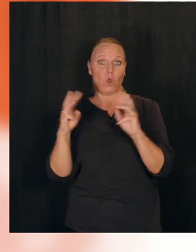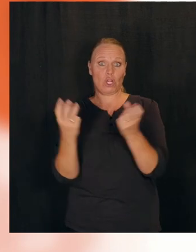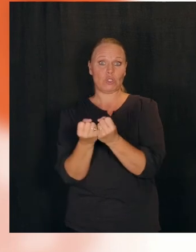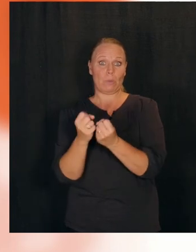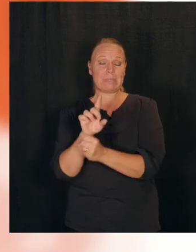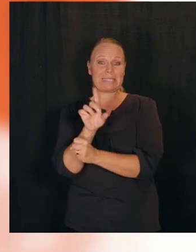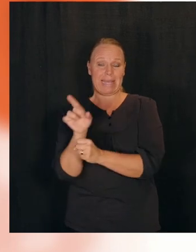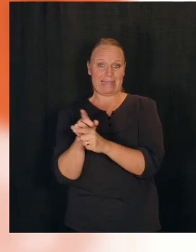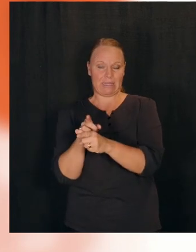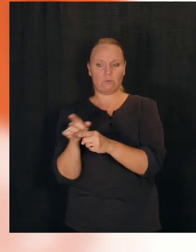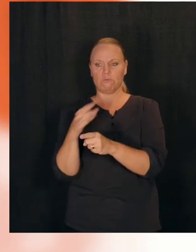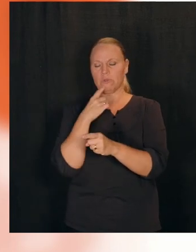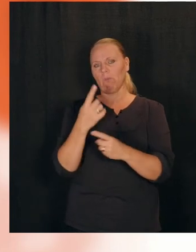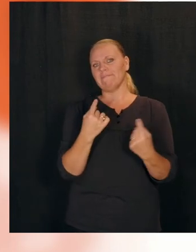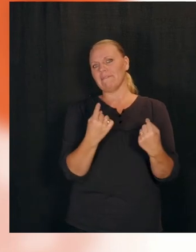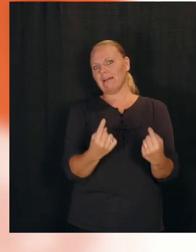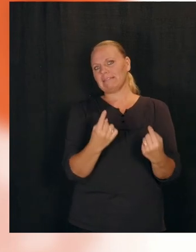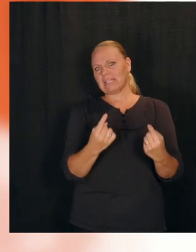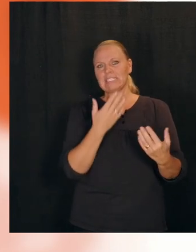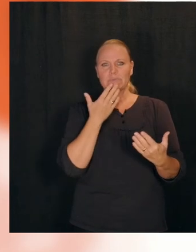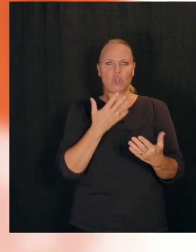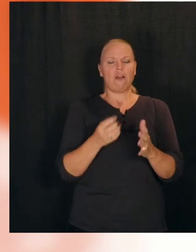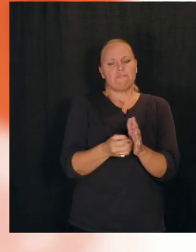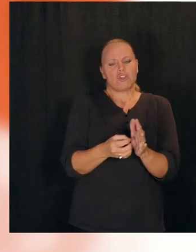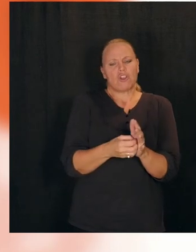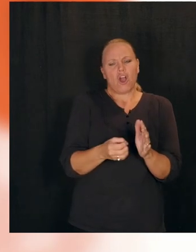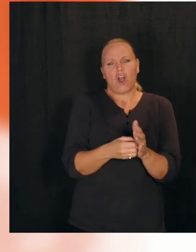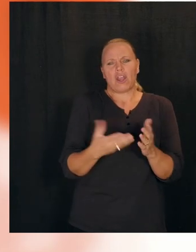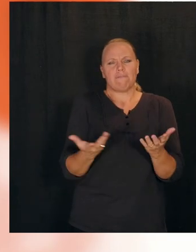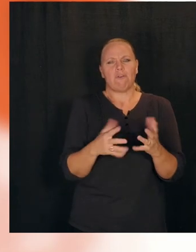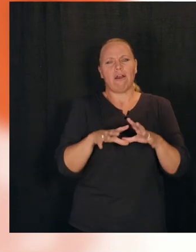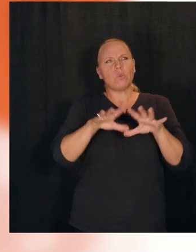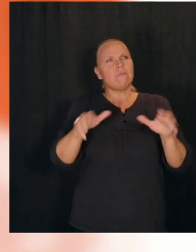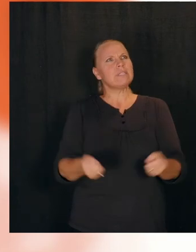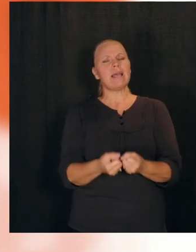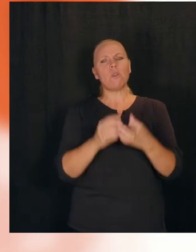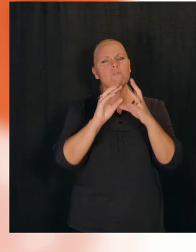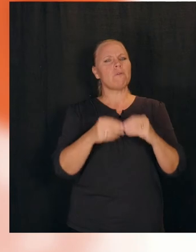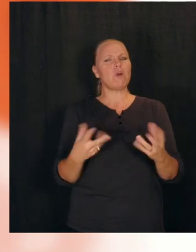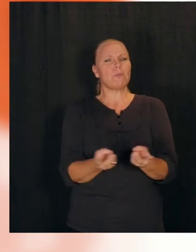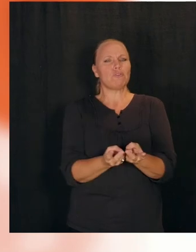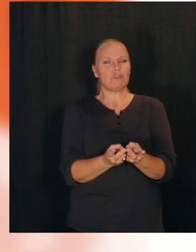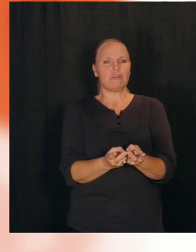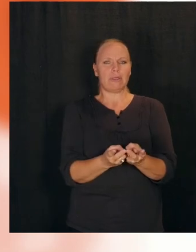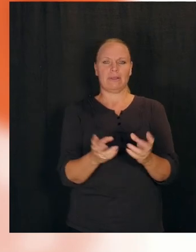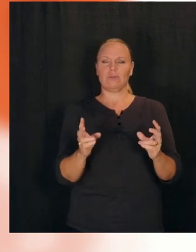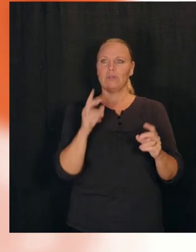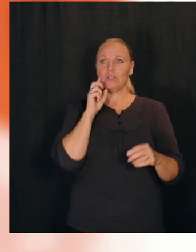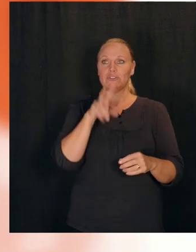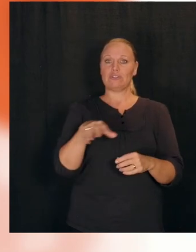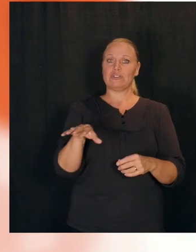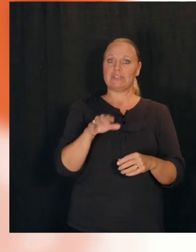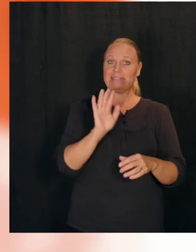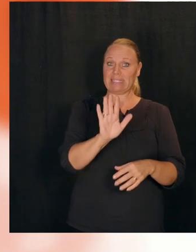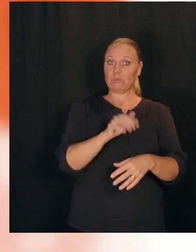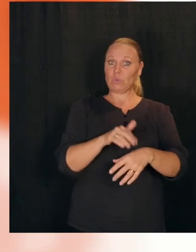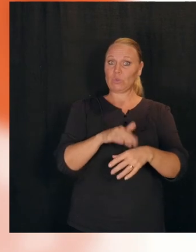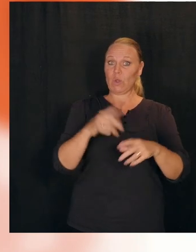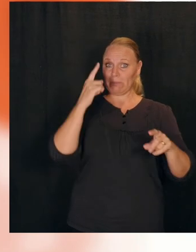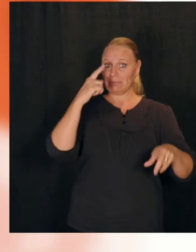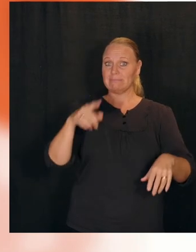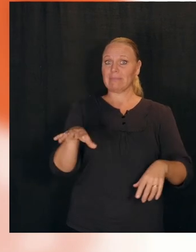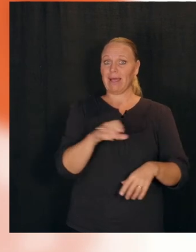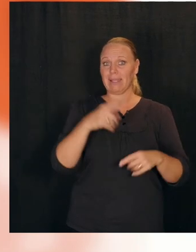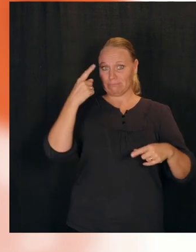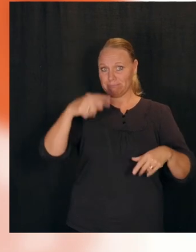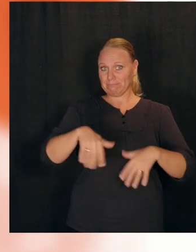småningom, som tyckte att det var fantastiskt bra förklarat vad det handlar om. Så att det verkar som budskapet har gått fram väl.